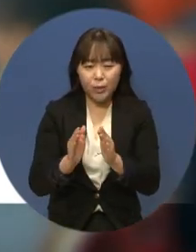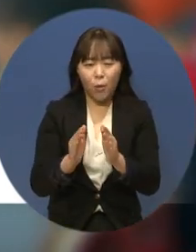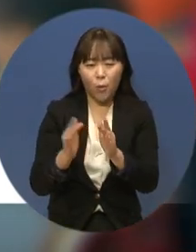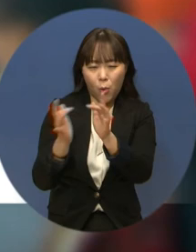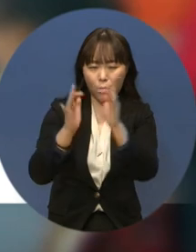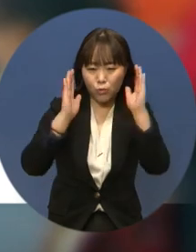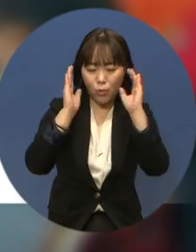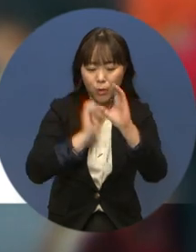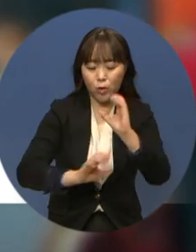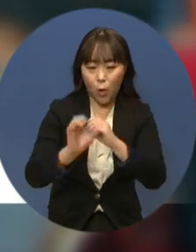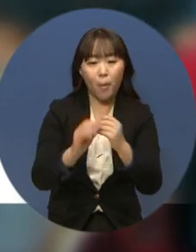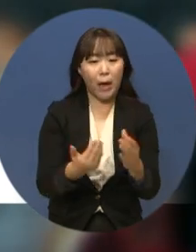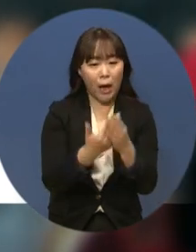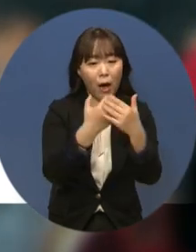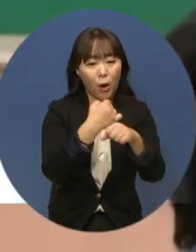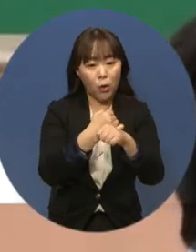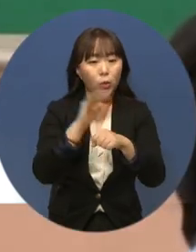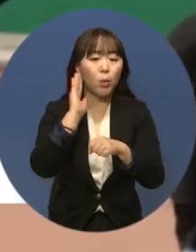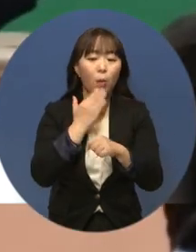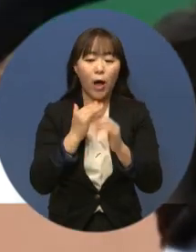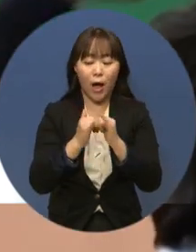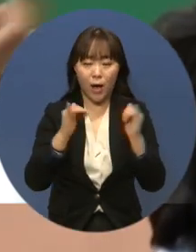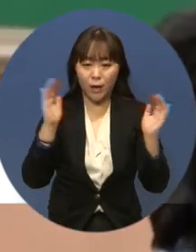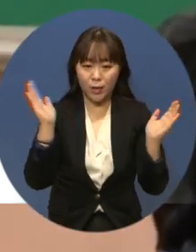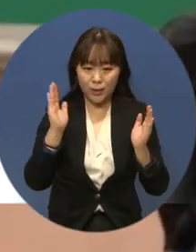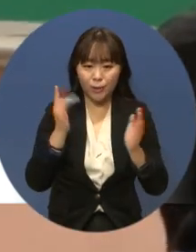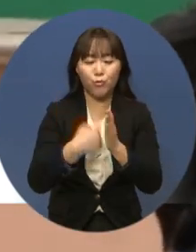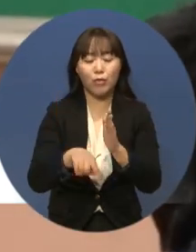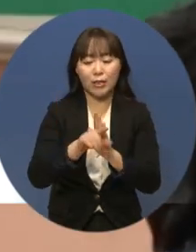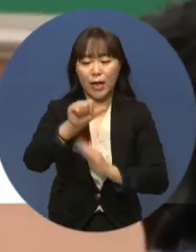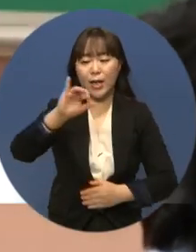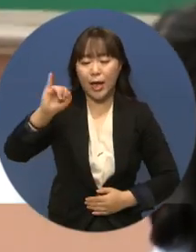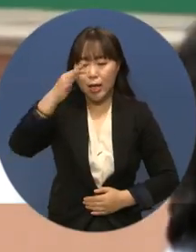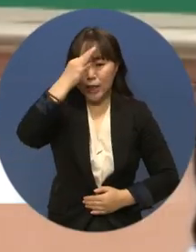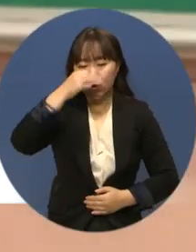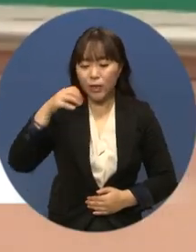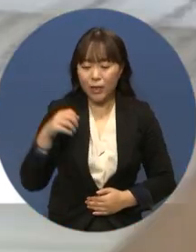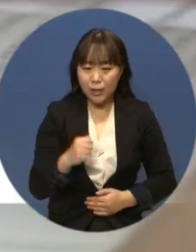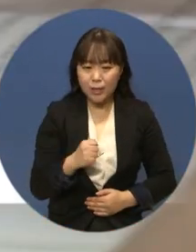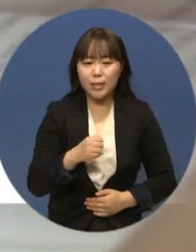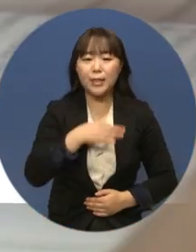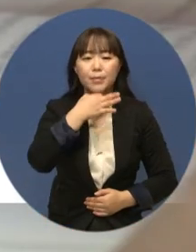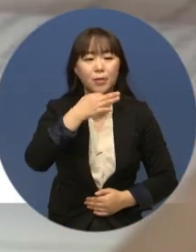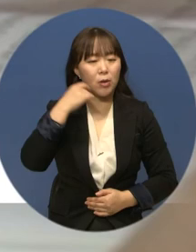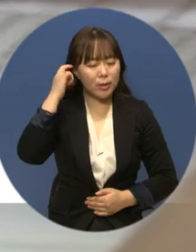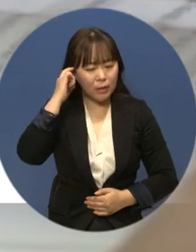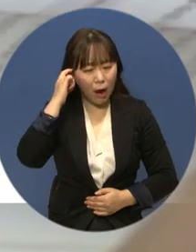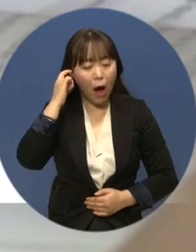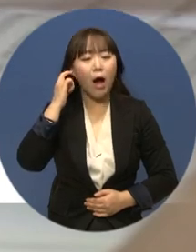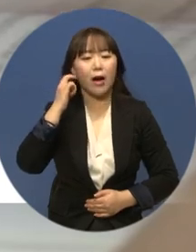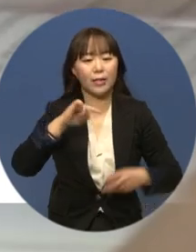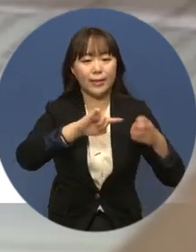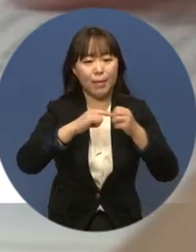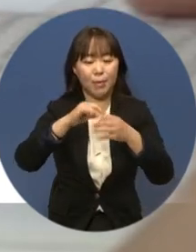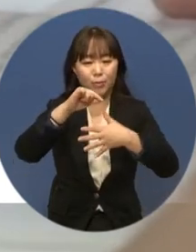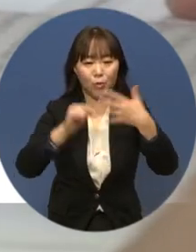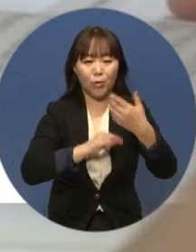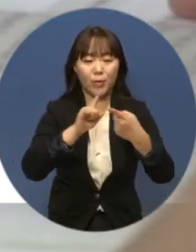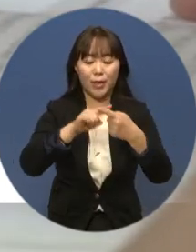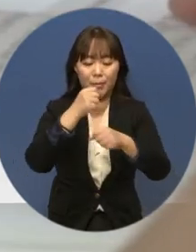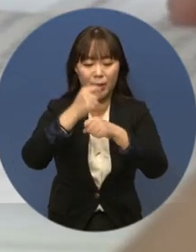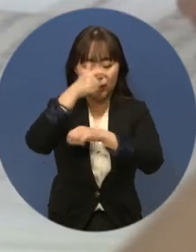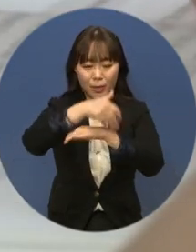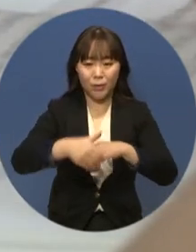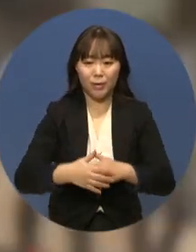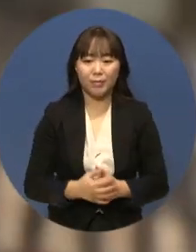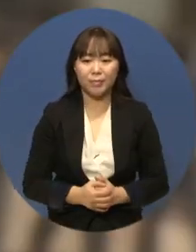체계를 고도화하고 청각장애 학생을 위해 AI 기술을 활용한 음성인식 자막 지원 프로그램을 개발할